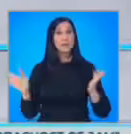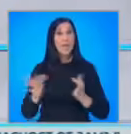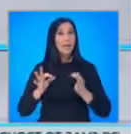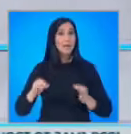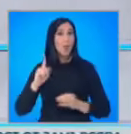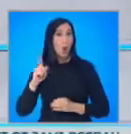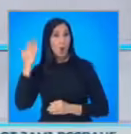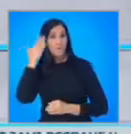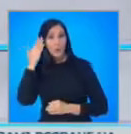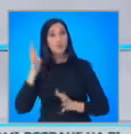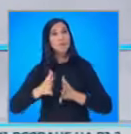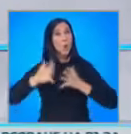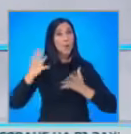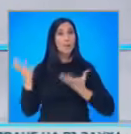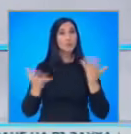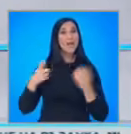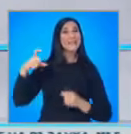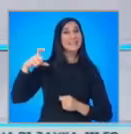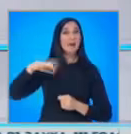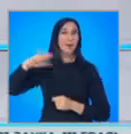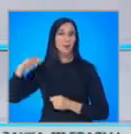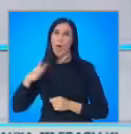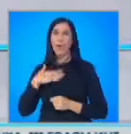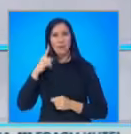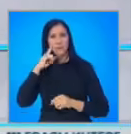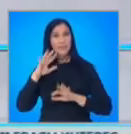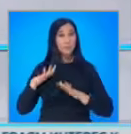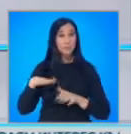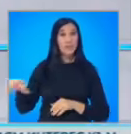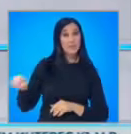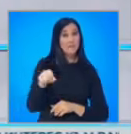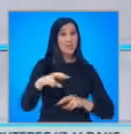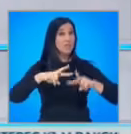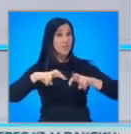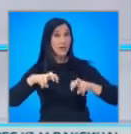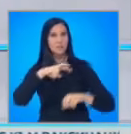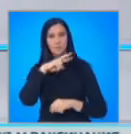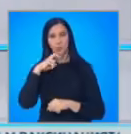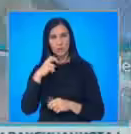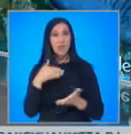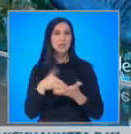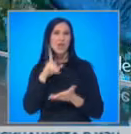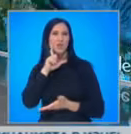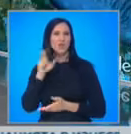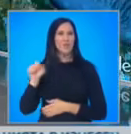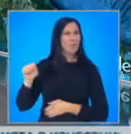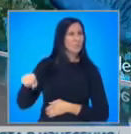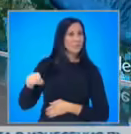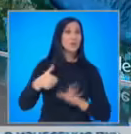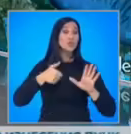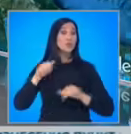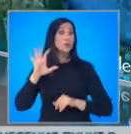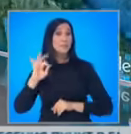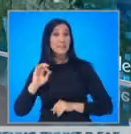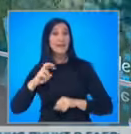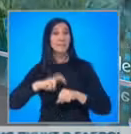Стана ясно кой е виновен за мащабния пожар в Сакар планина. Има заподозряни, отведен на разпит в полицията. Заради човешка небрежност